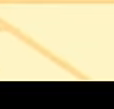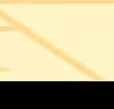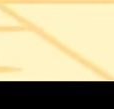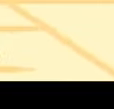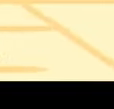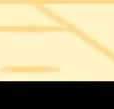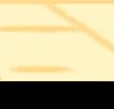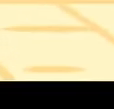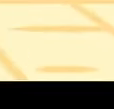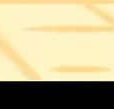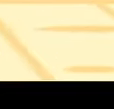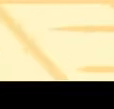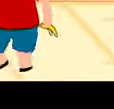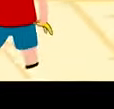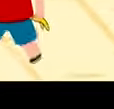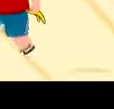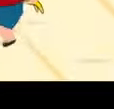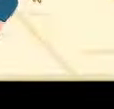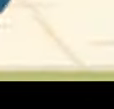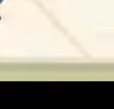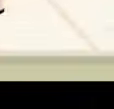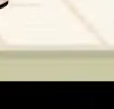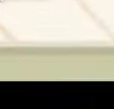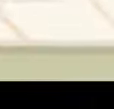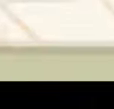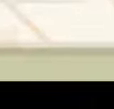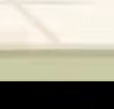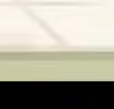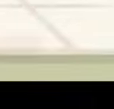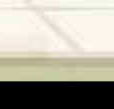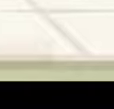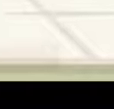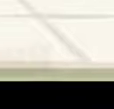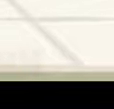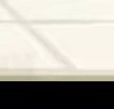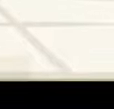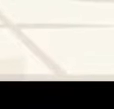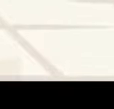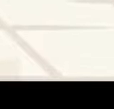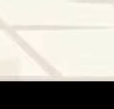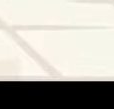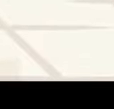сурч, хэлсэн бүхнийг биелүүлэх боломжгүй. Харин санаандгүй хэлсэн үгийг тогтоох,